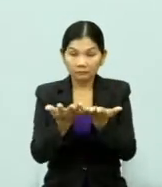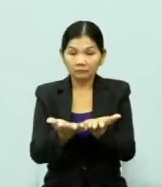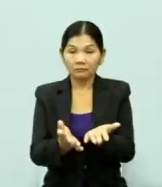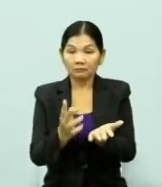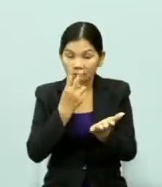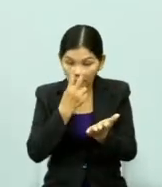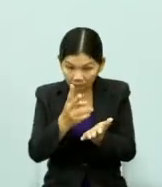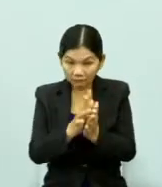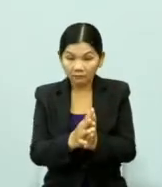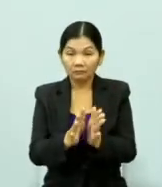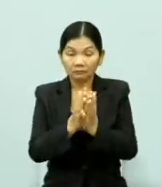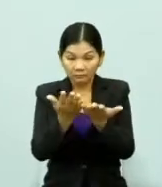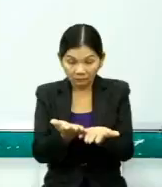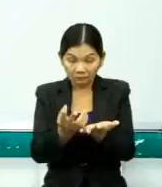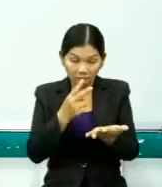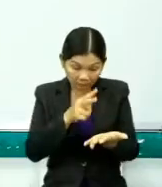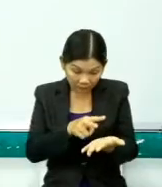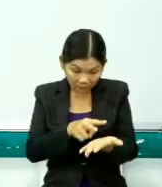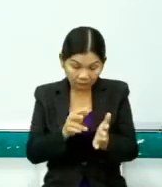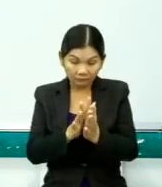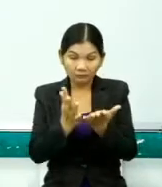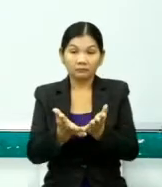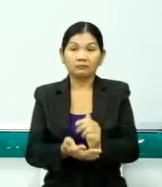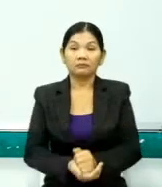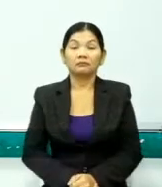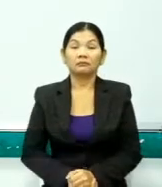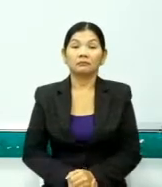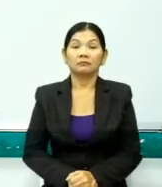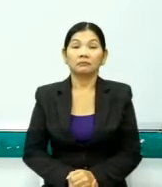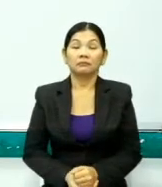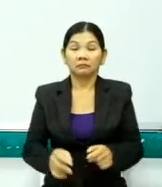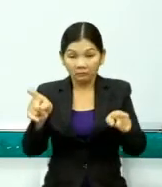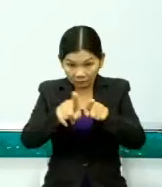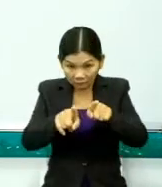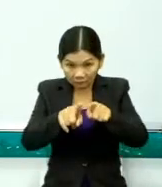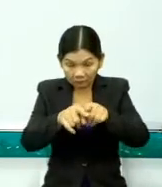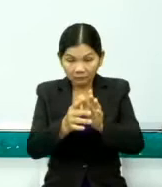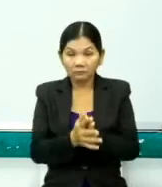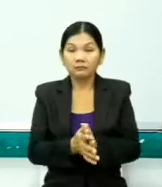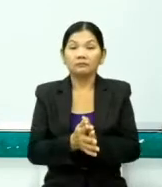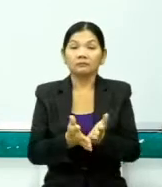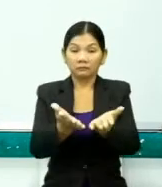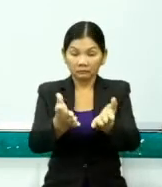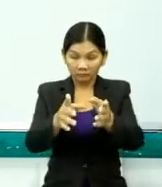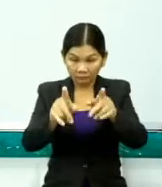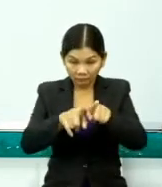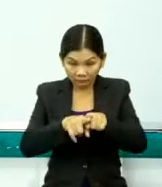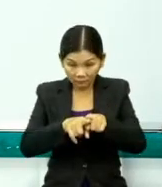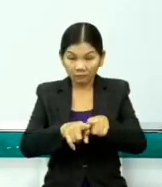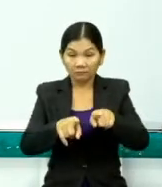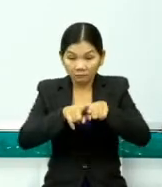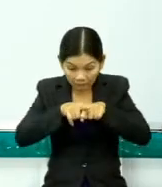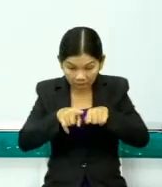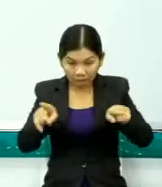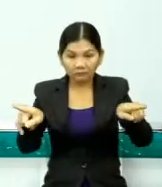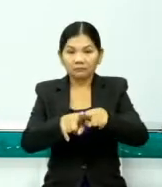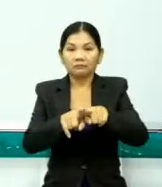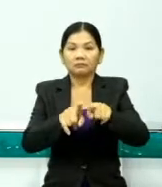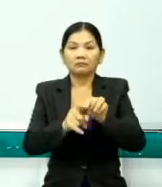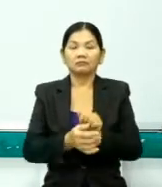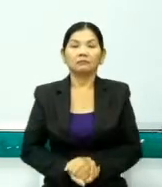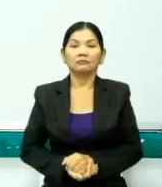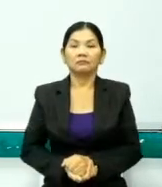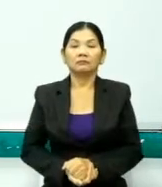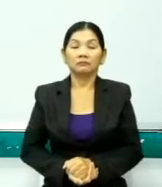rút, nó khăn sẽ phở được bọc con á. Chà, cứ rút đôi khía, nâng rút đa nè cổ bằng hai, nè lực đá. Cái đá